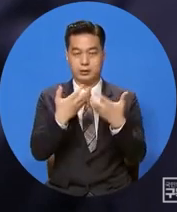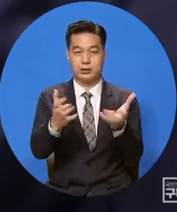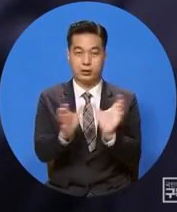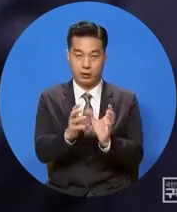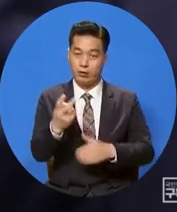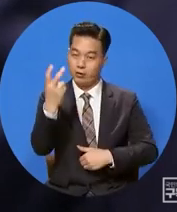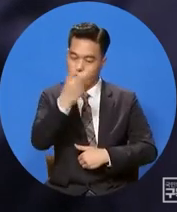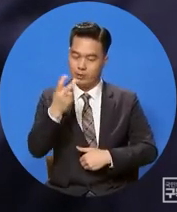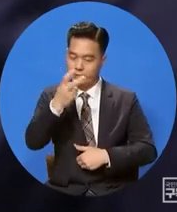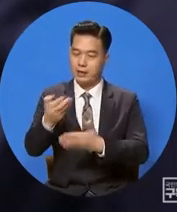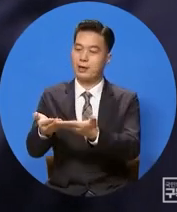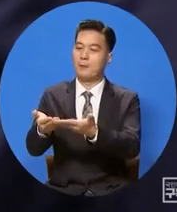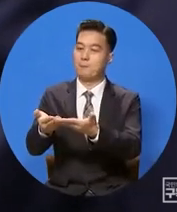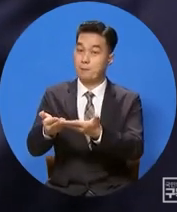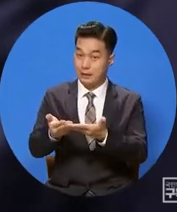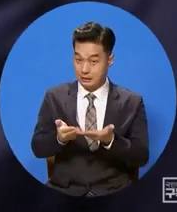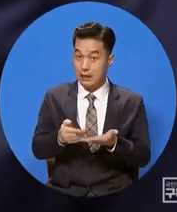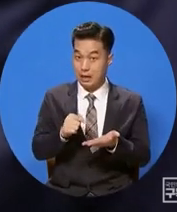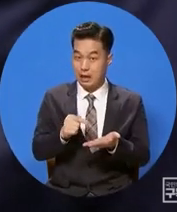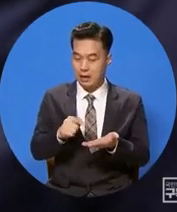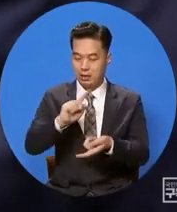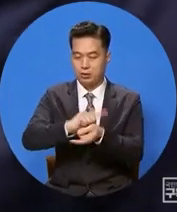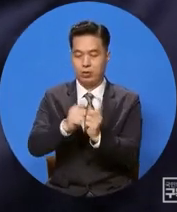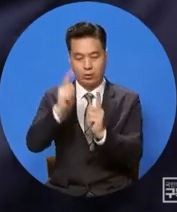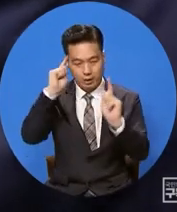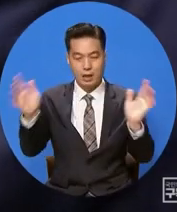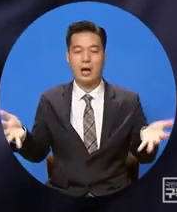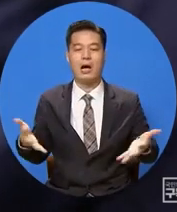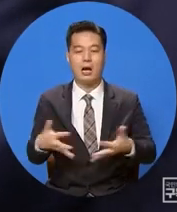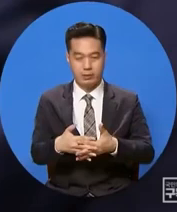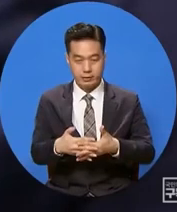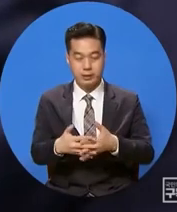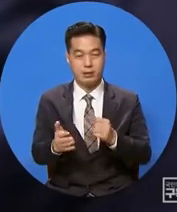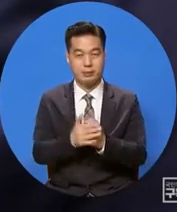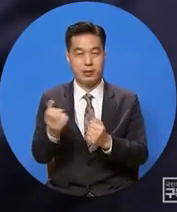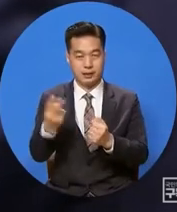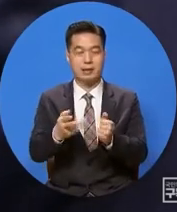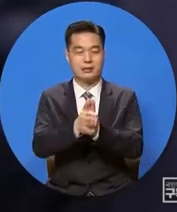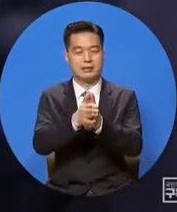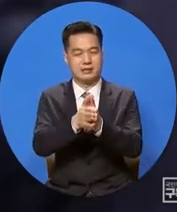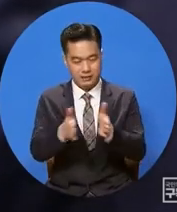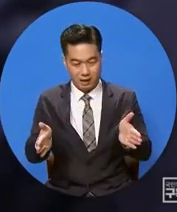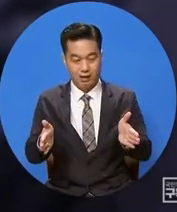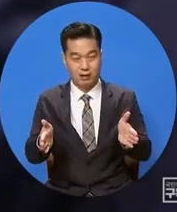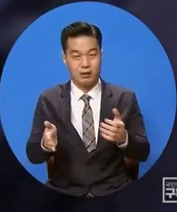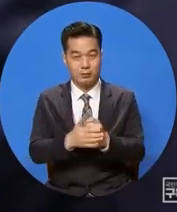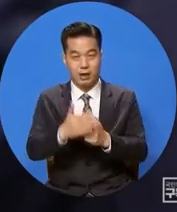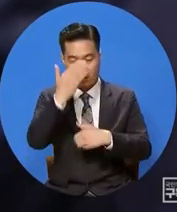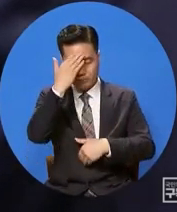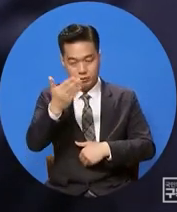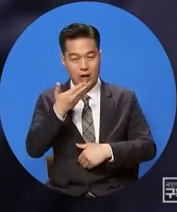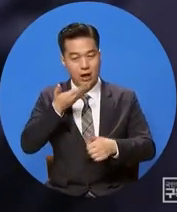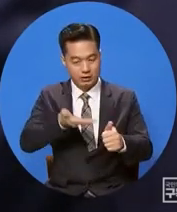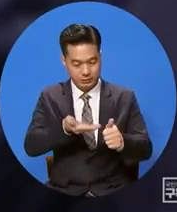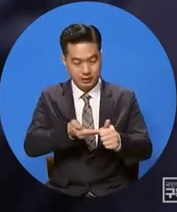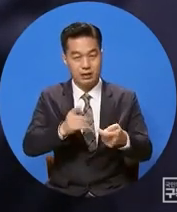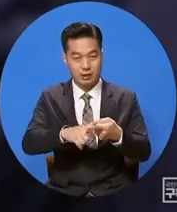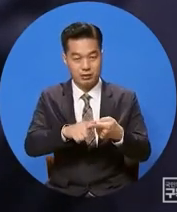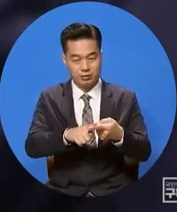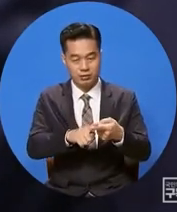감사를 받는다고 이제 서로 합의가 됐기 때문에 재개를 한 거고 그래서 무상급식에 대해서는 그런 게